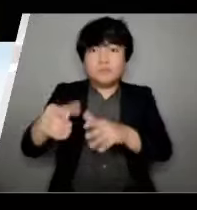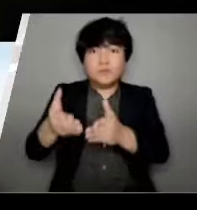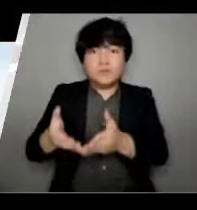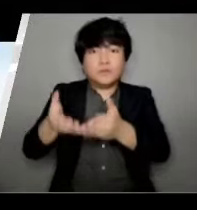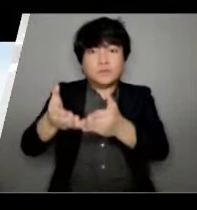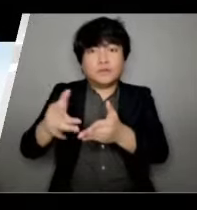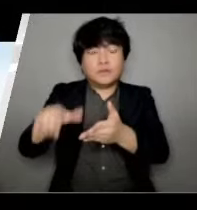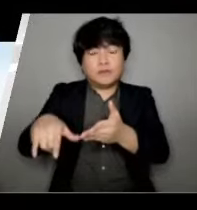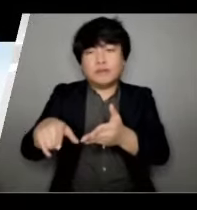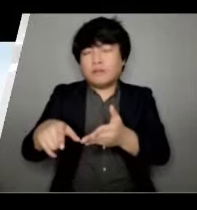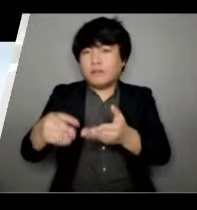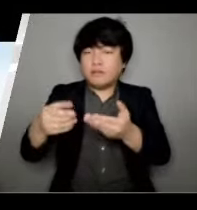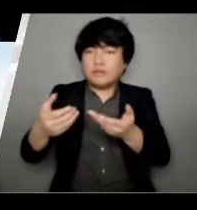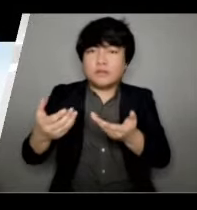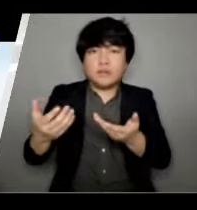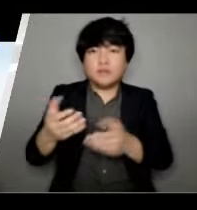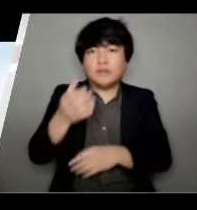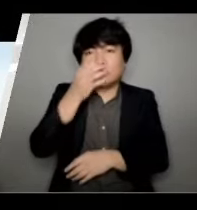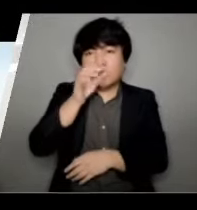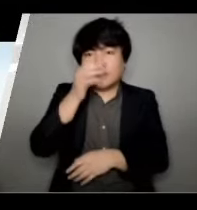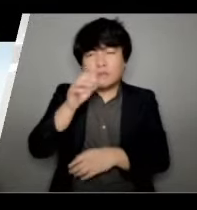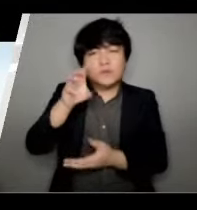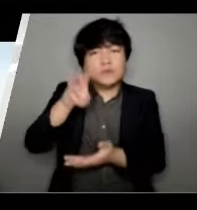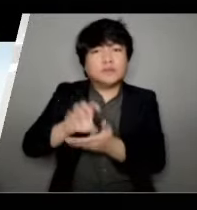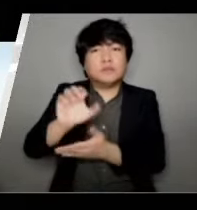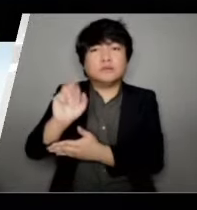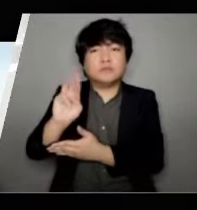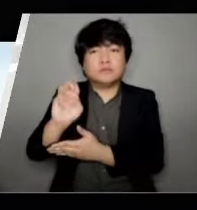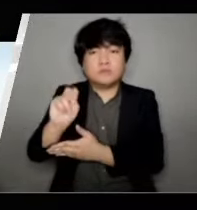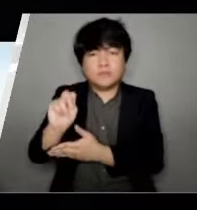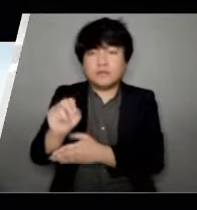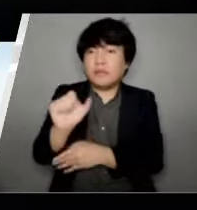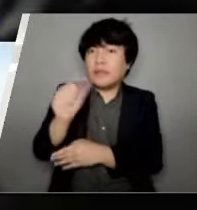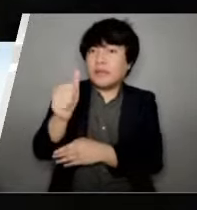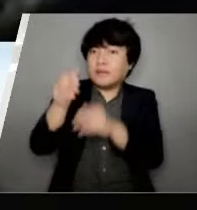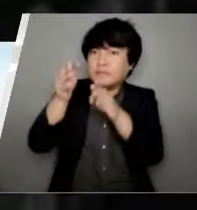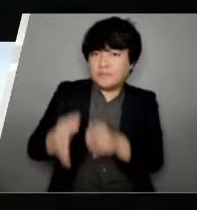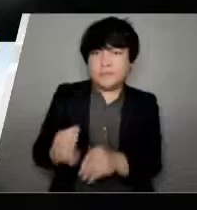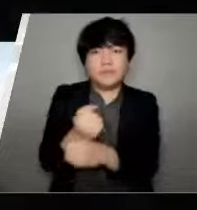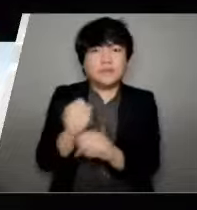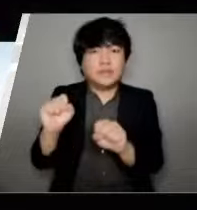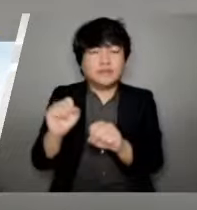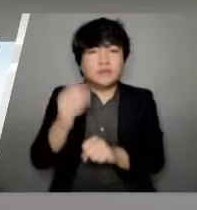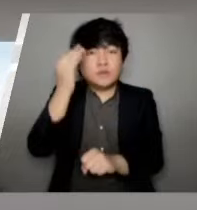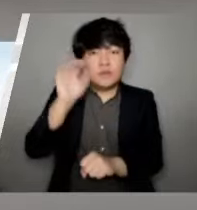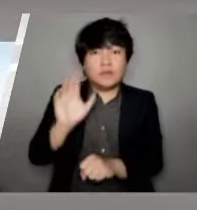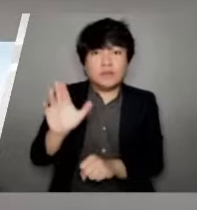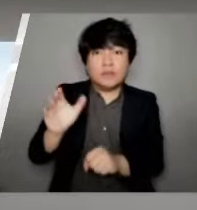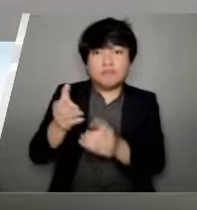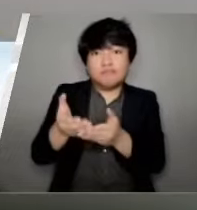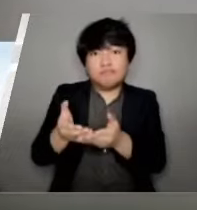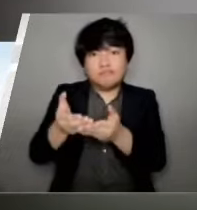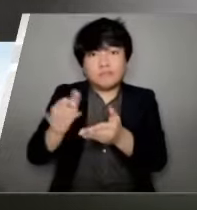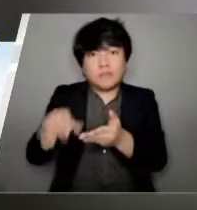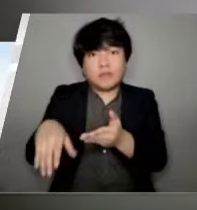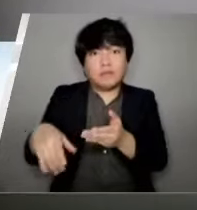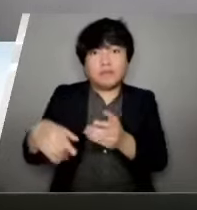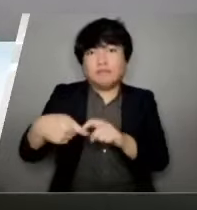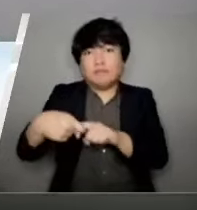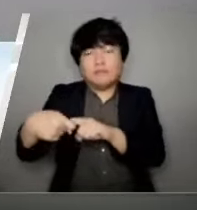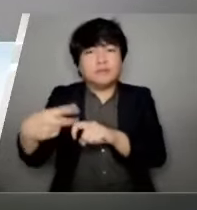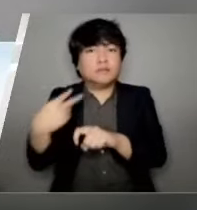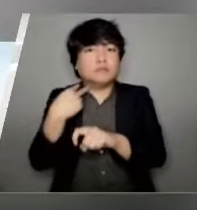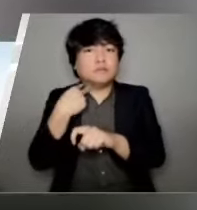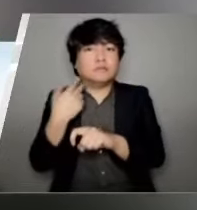Cebu. Sampo sa kanila ang nakaligtas na makaakyat sa bato matapos sumabit ang kanilang sasakyan. Pito naman ang tuluyang inanod